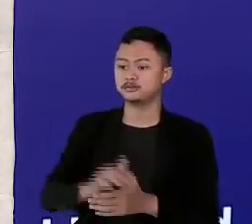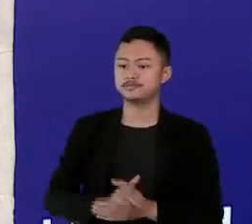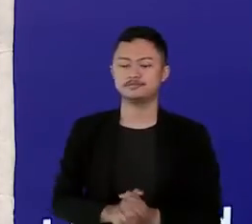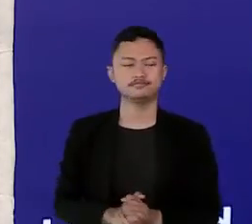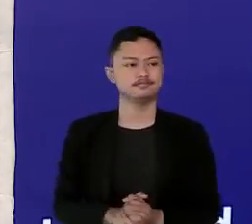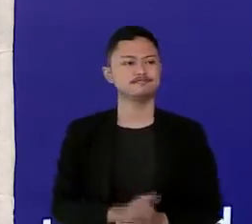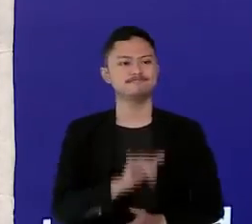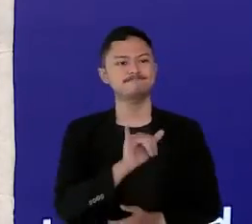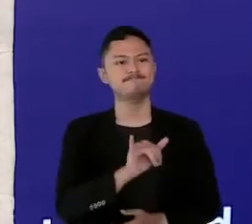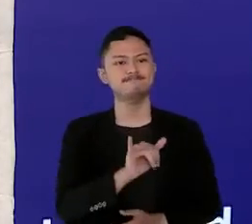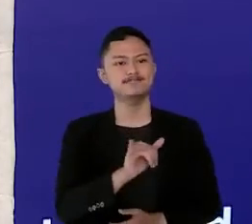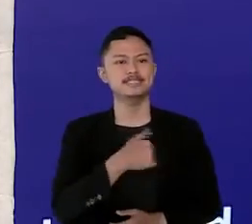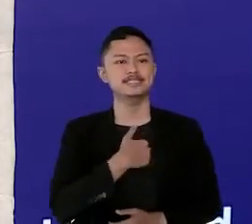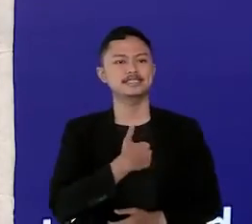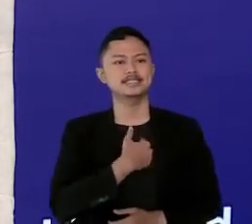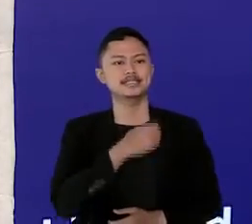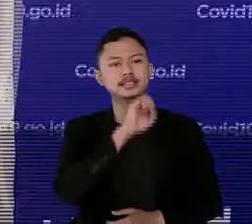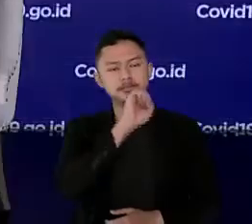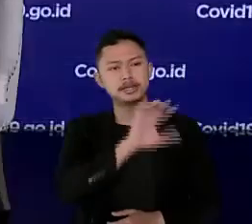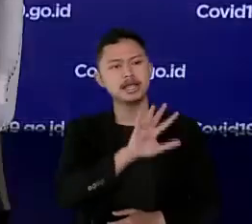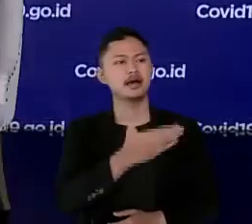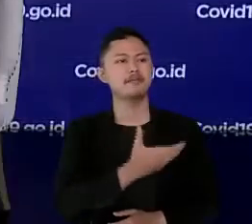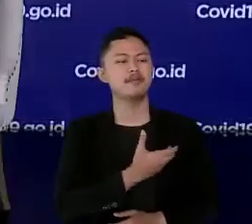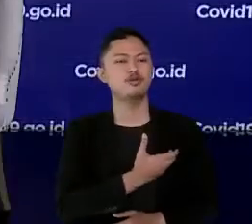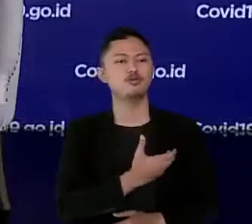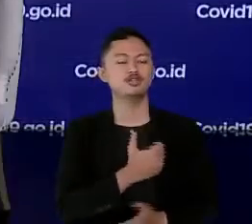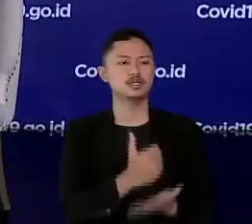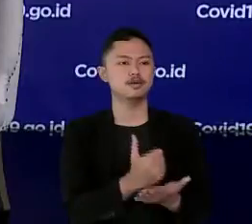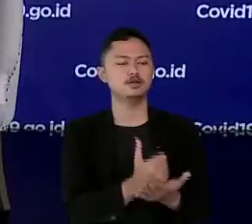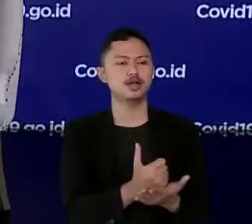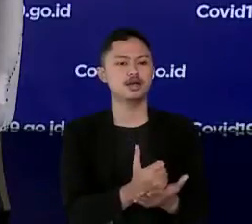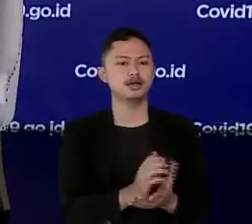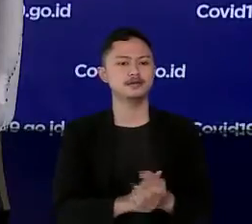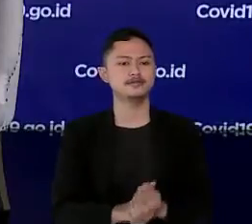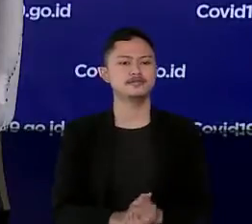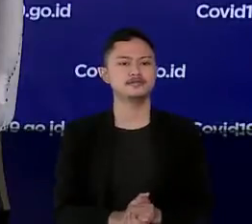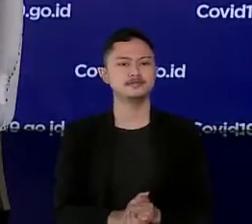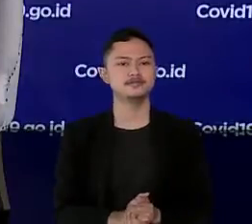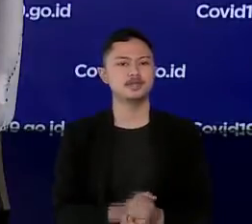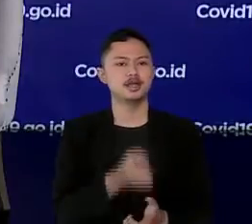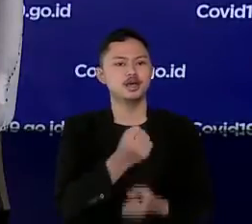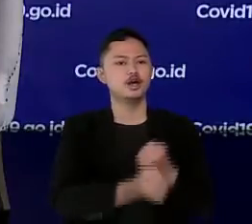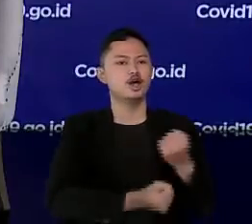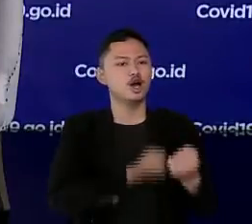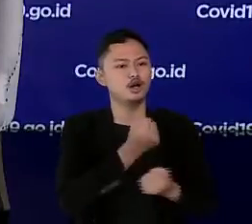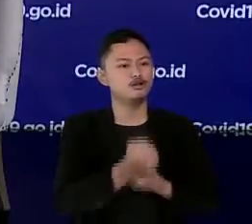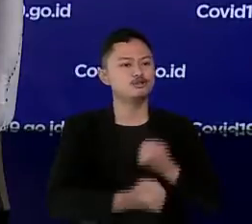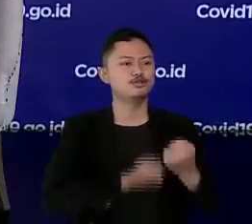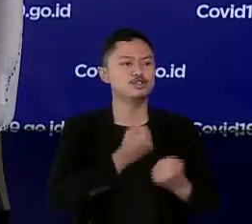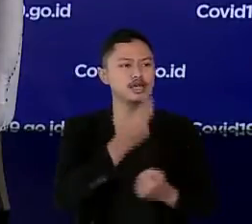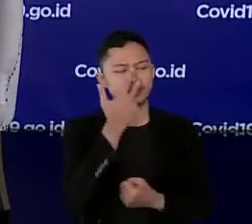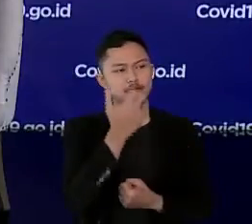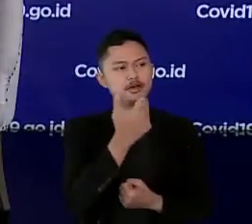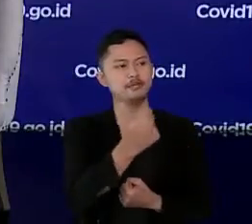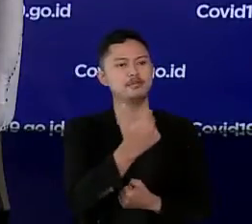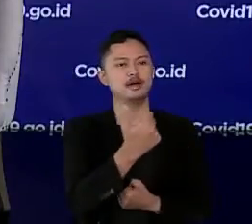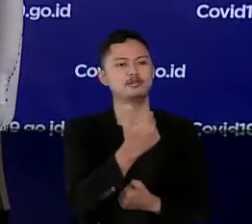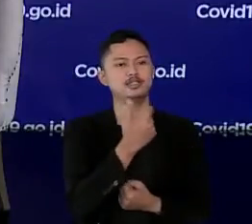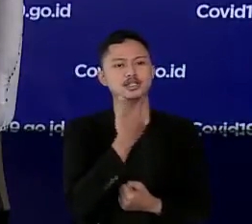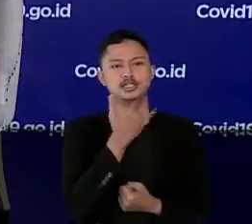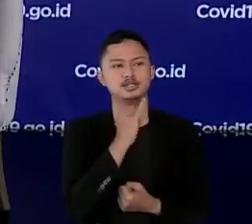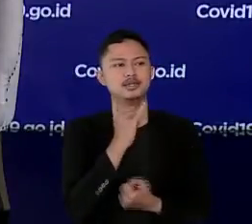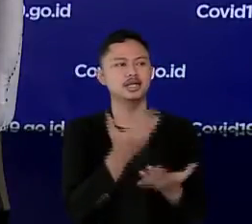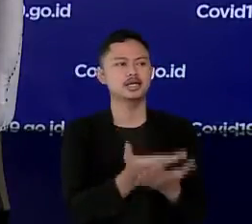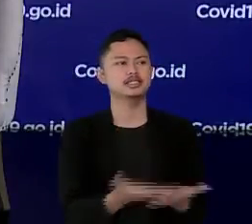ya jadi saya ingin menyampaikan saja bahwa upaya yang paling baik dalam